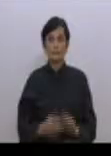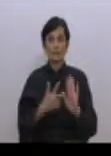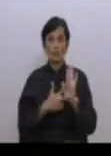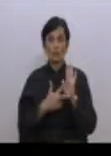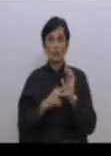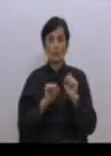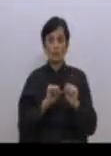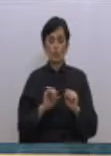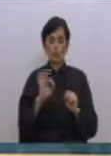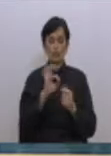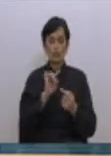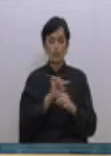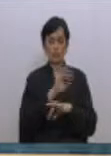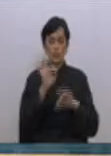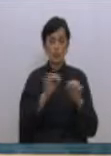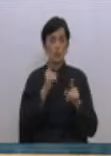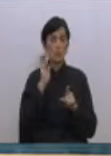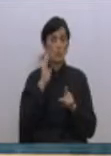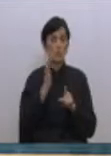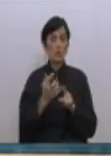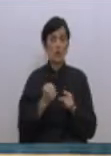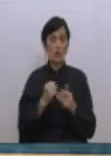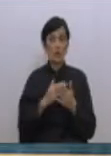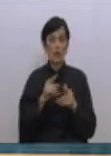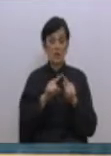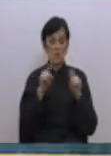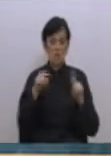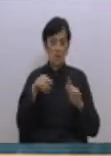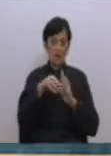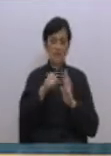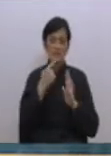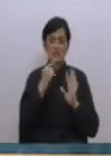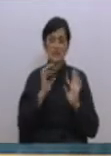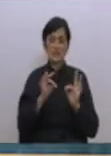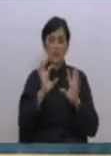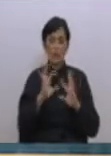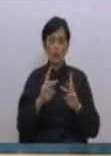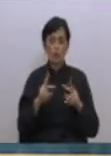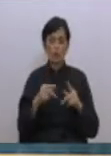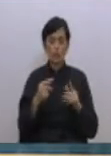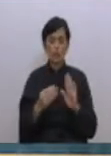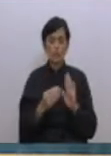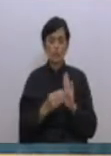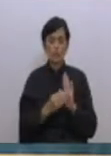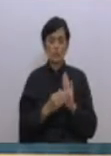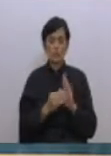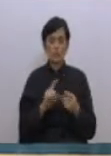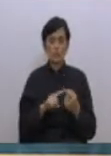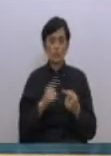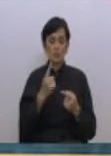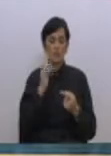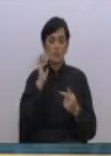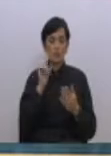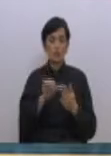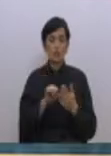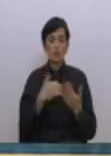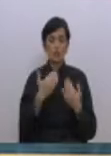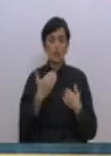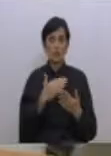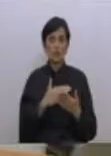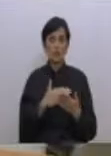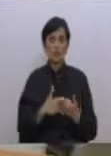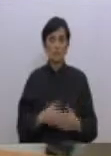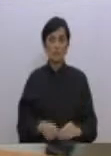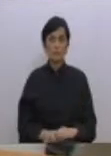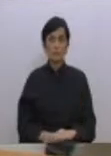Odhoci Mohre, nu-l țin alegi, proiect privilegiu mosmenit, mi-e bine. Am o epagă ce s-a îndalogat codexul sulejetani în șesere, privilegiu mosmenit, tot ce atât Kenčiska